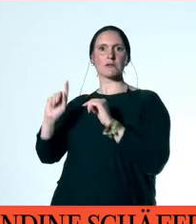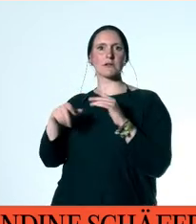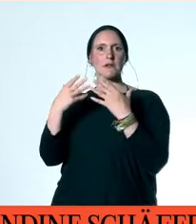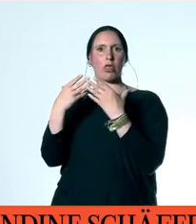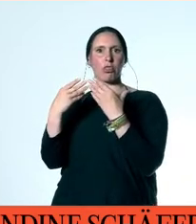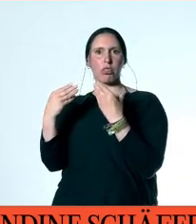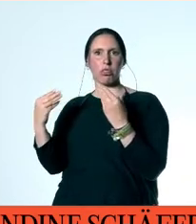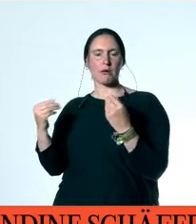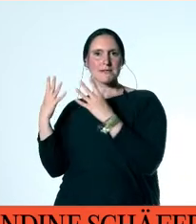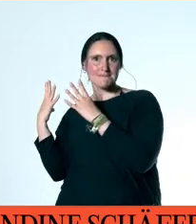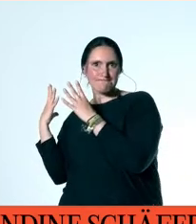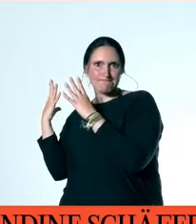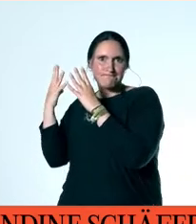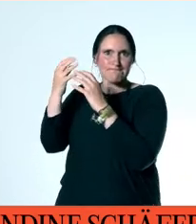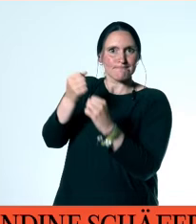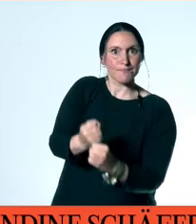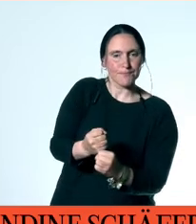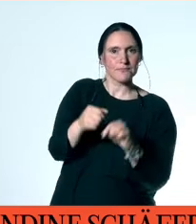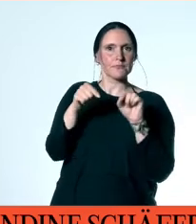ist zerstört worden, ist vernichtet worden.